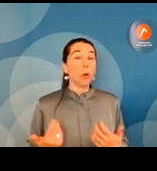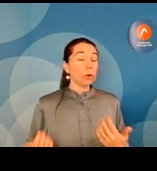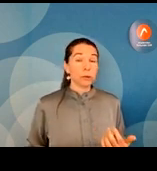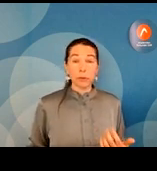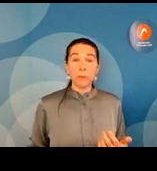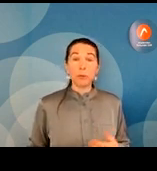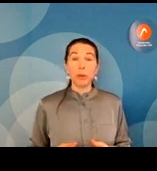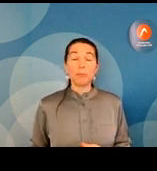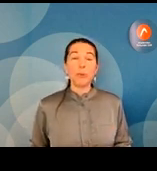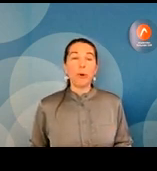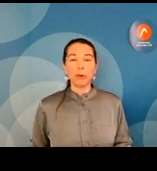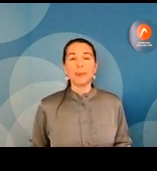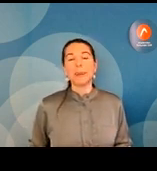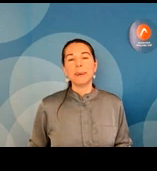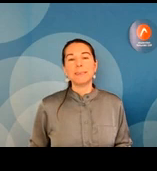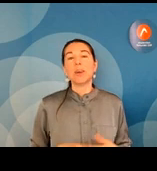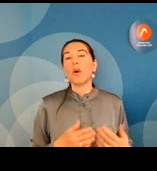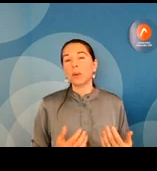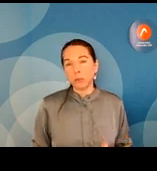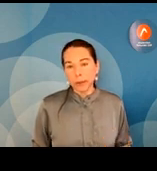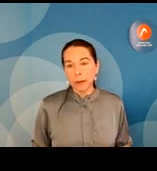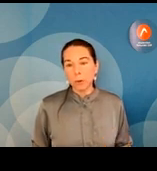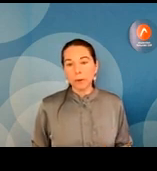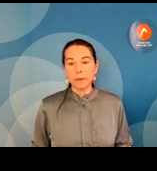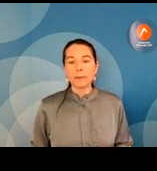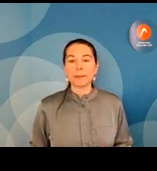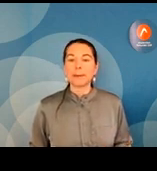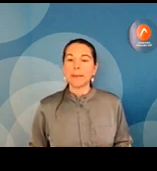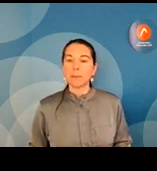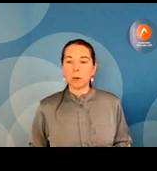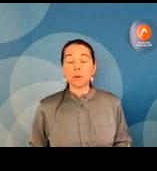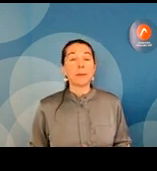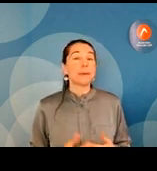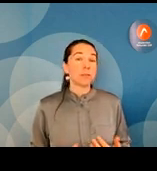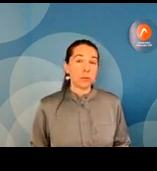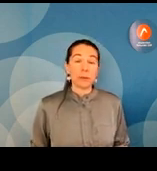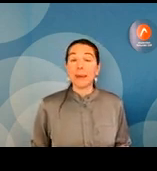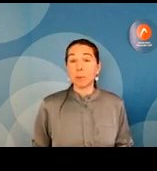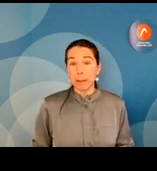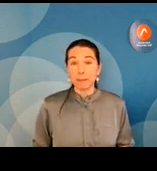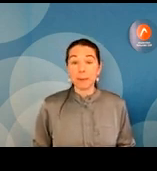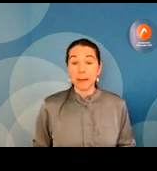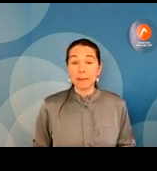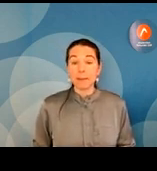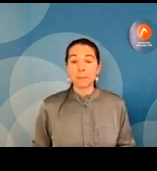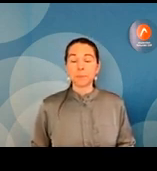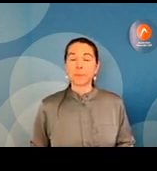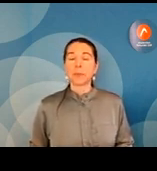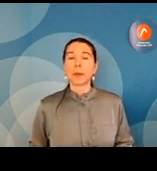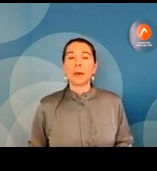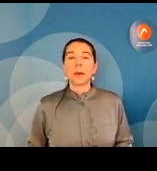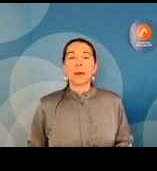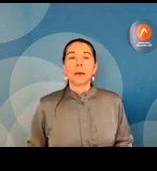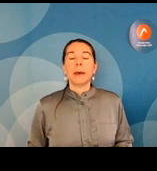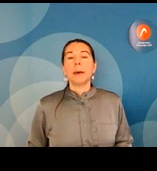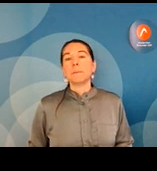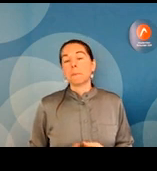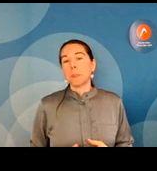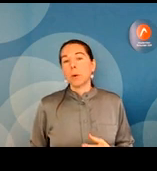Pensionsbestämmelser som ju också bygger på ålder, det är också tillåtet. Där säger man också att det syftet är berättigat.